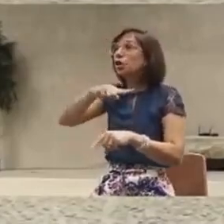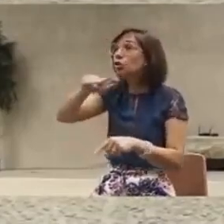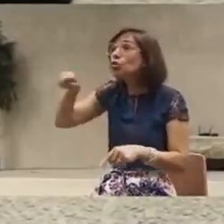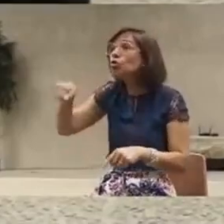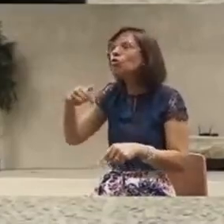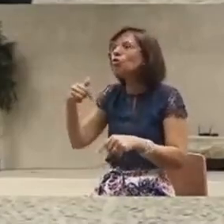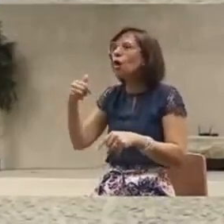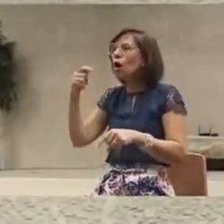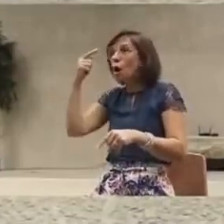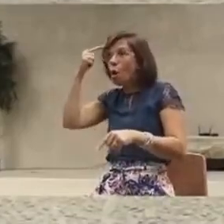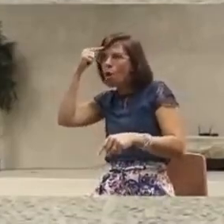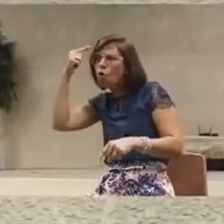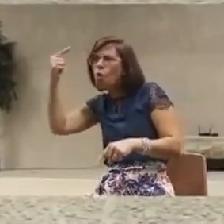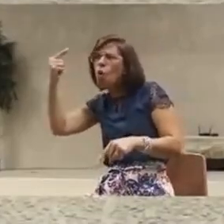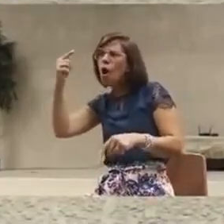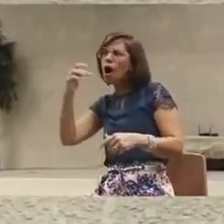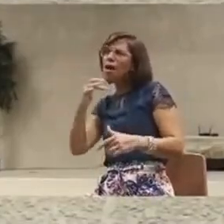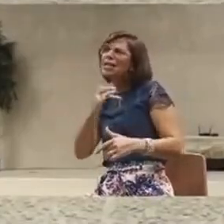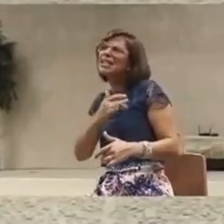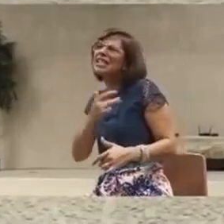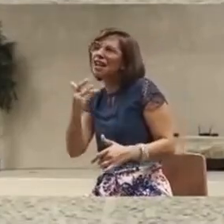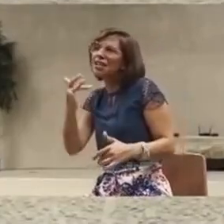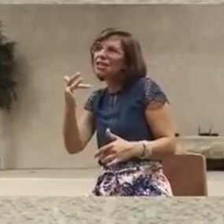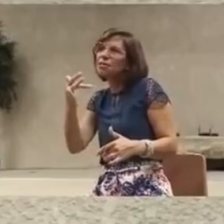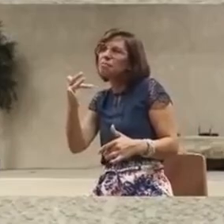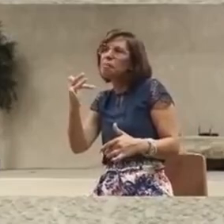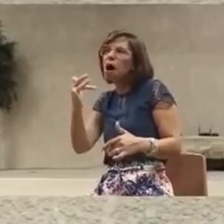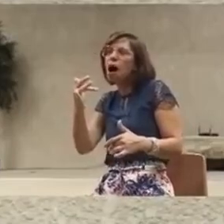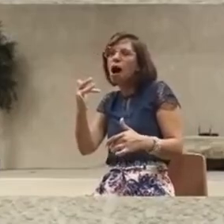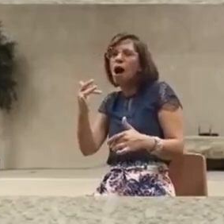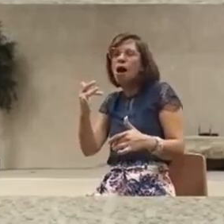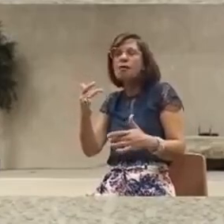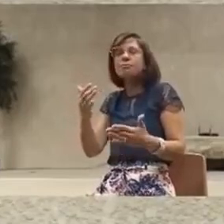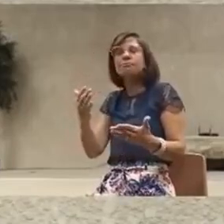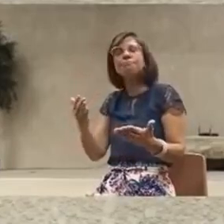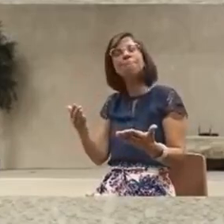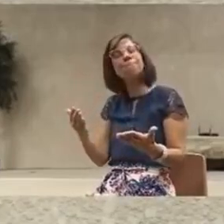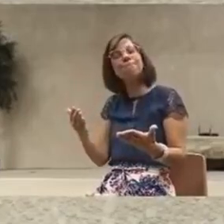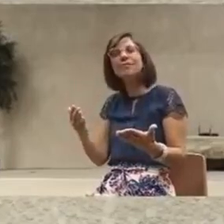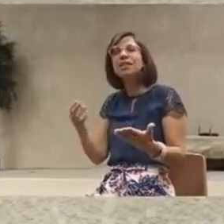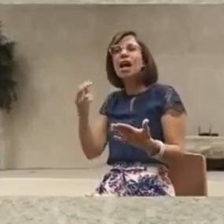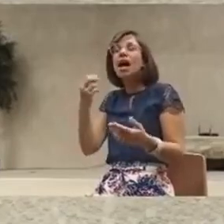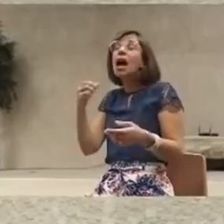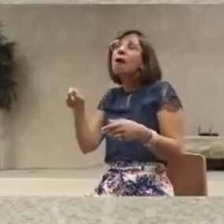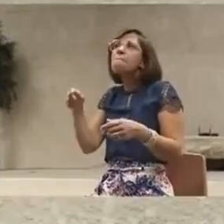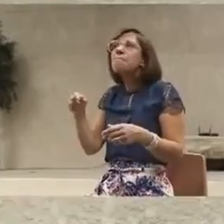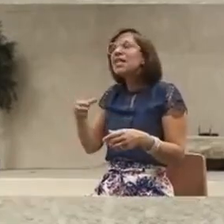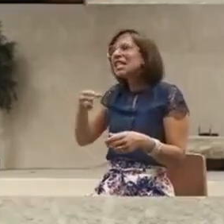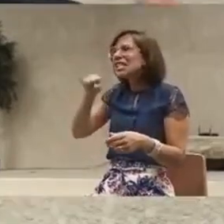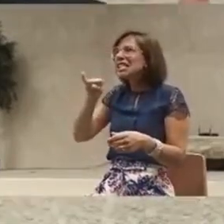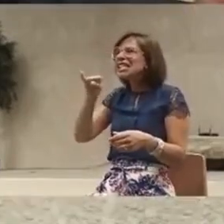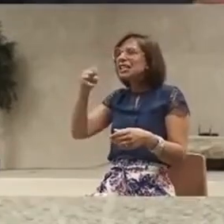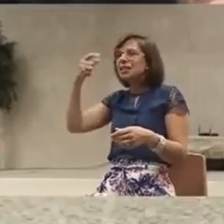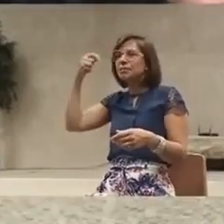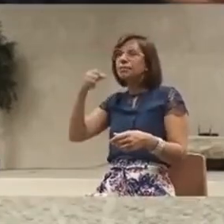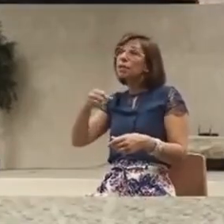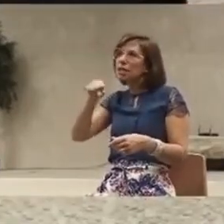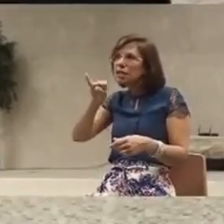pas, nous, qui sommes devenus maintenant enfants de Dieu, nous ne marchons pas par la vue, qui est du domaine des